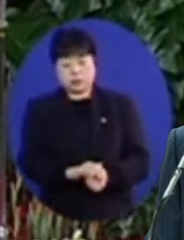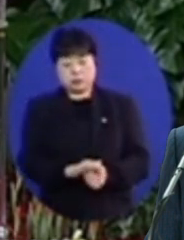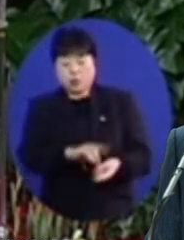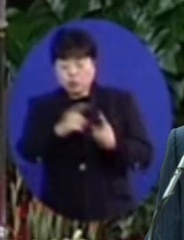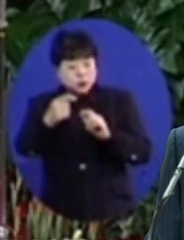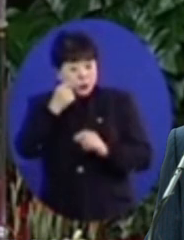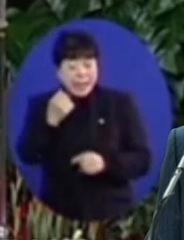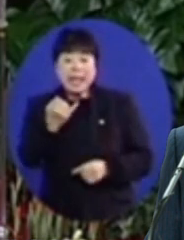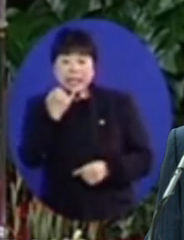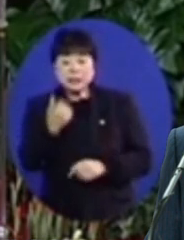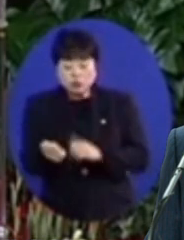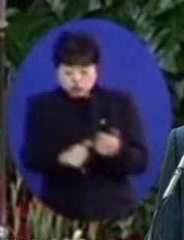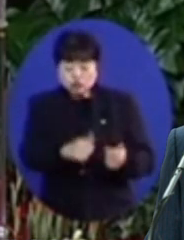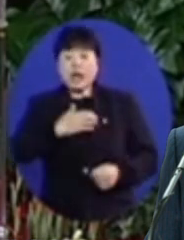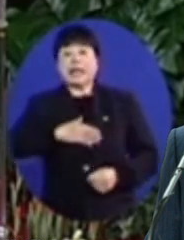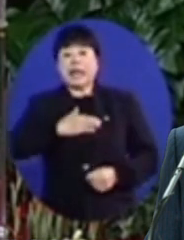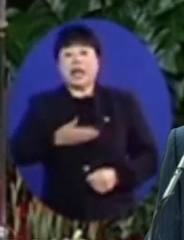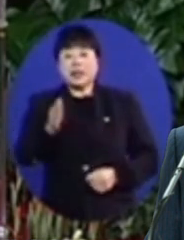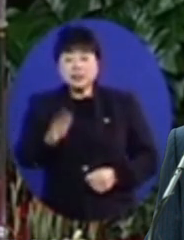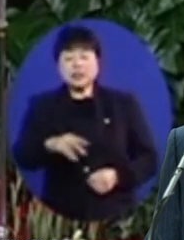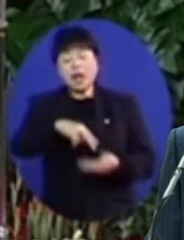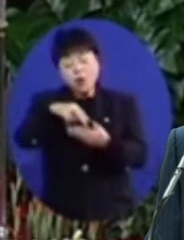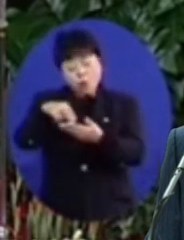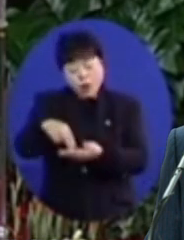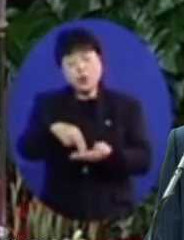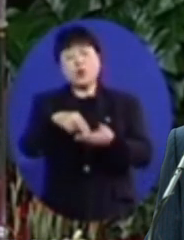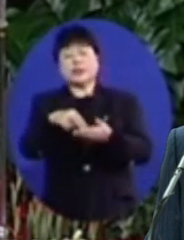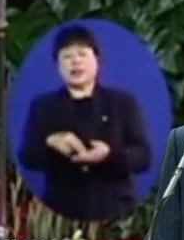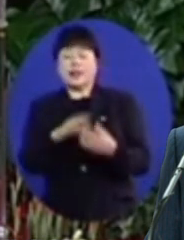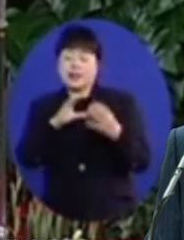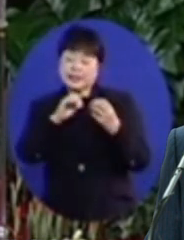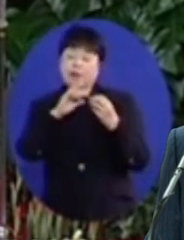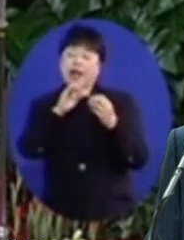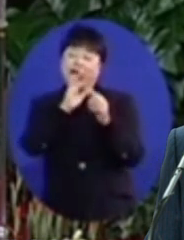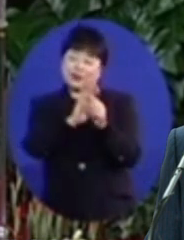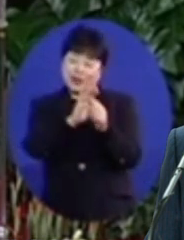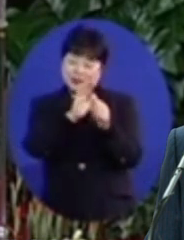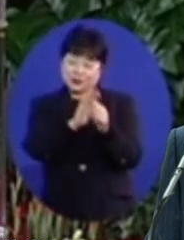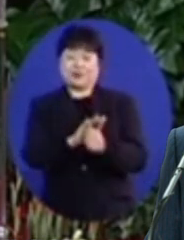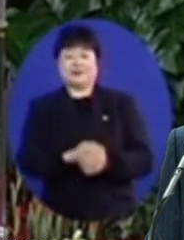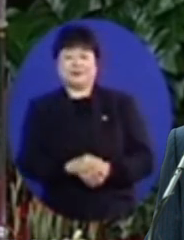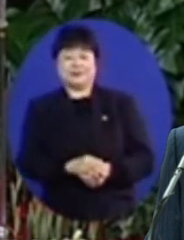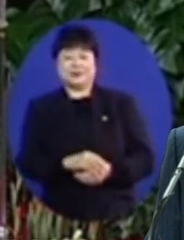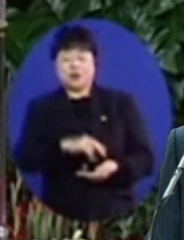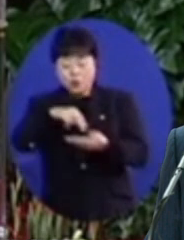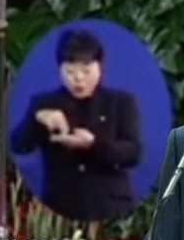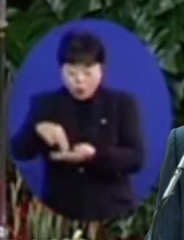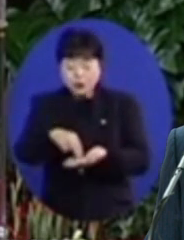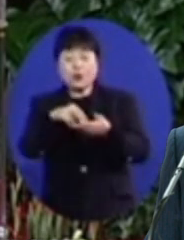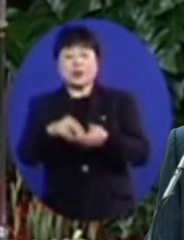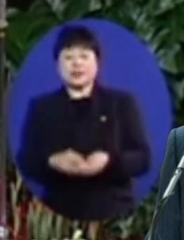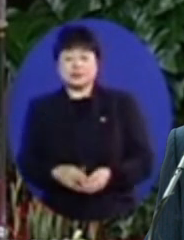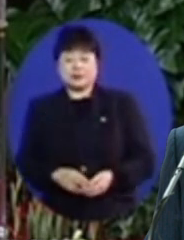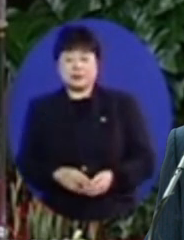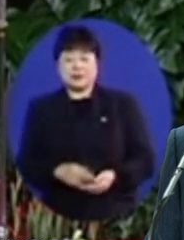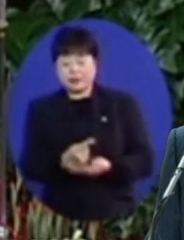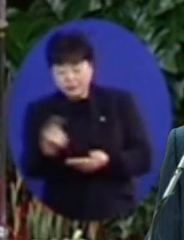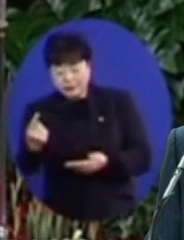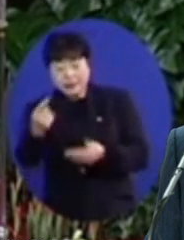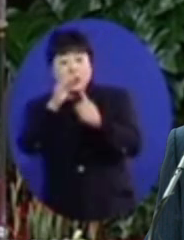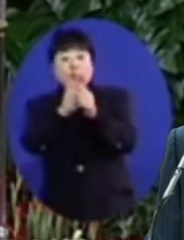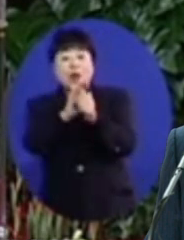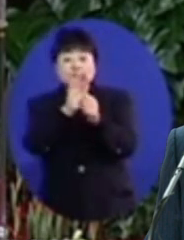고쳐져도 좋습니다 죽는 건 알아요 그러나 대화를 해주므로 절대 고독해서 면할 수 있도록 도와주려고